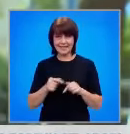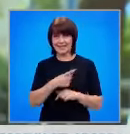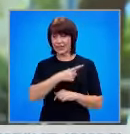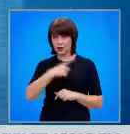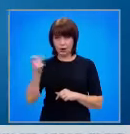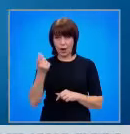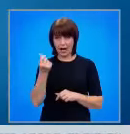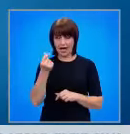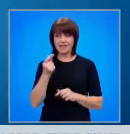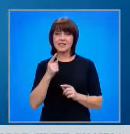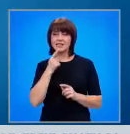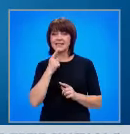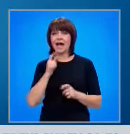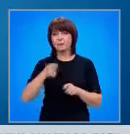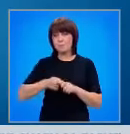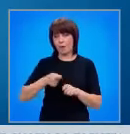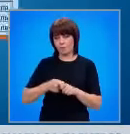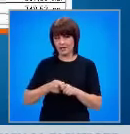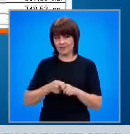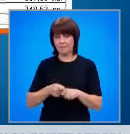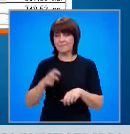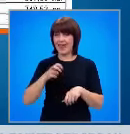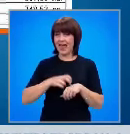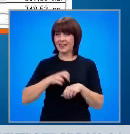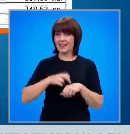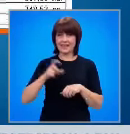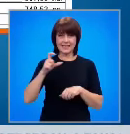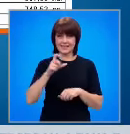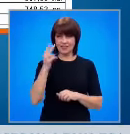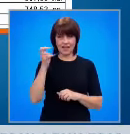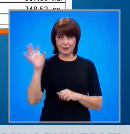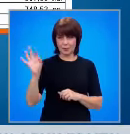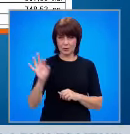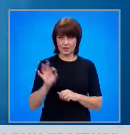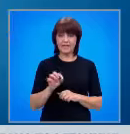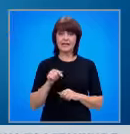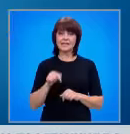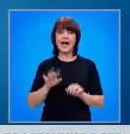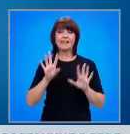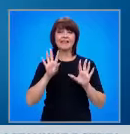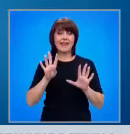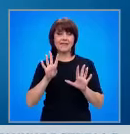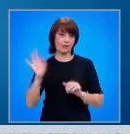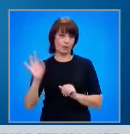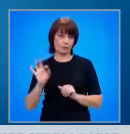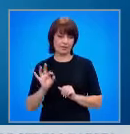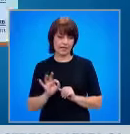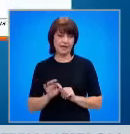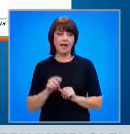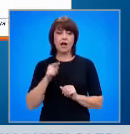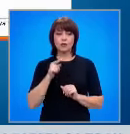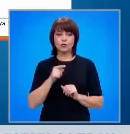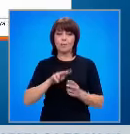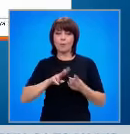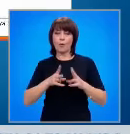на коригиране. Вместо начисленото ДДС от 20%, то ще бъде в размер на 9/100. Промяната ще бъде отбелязана в